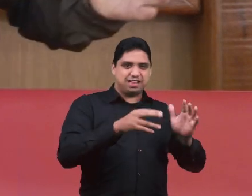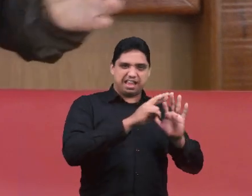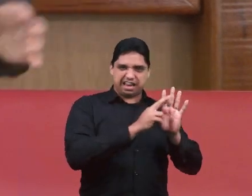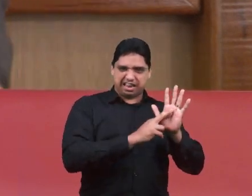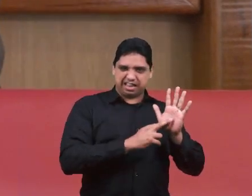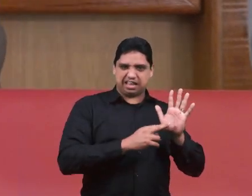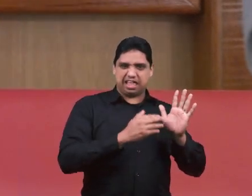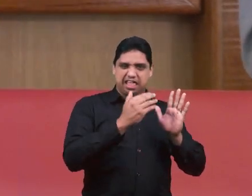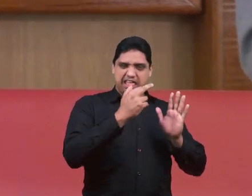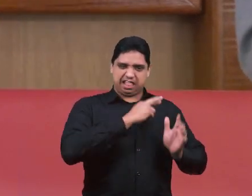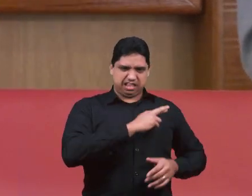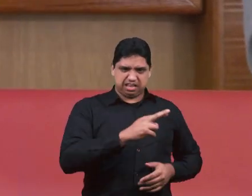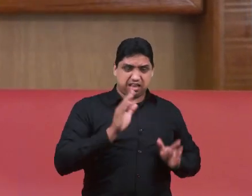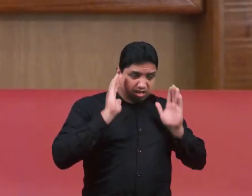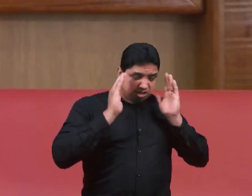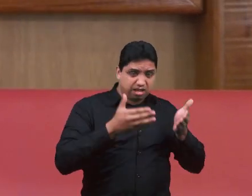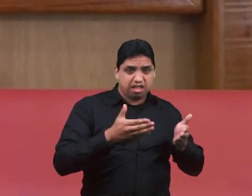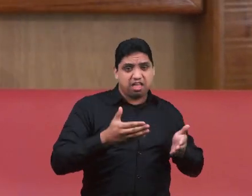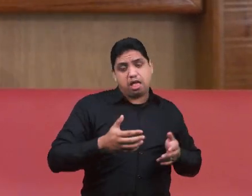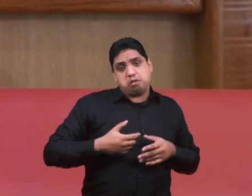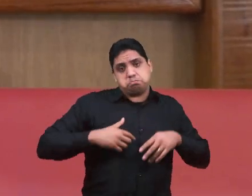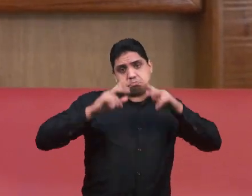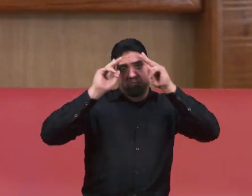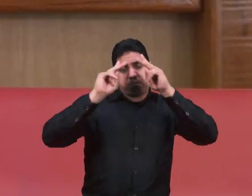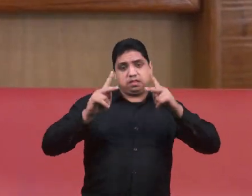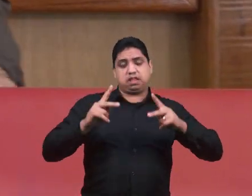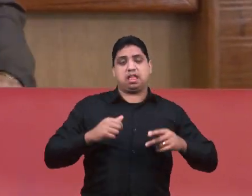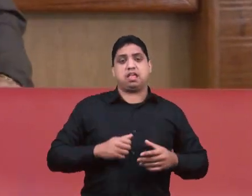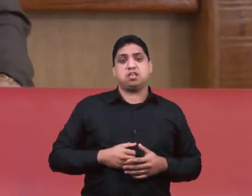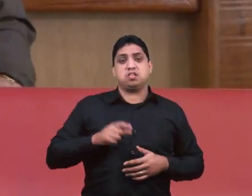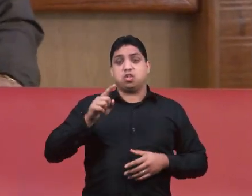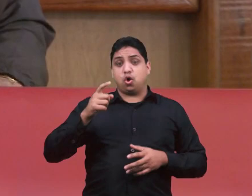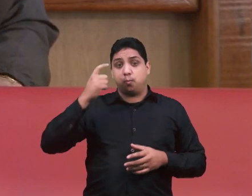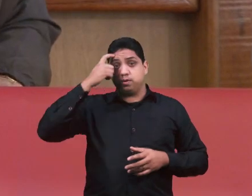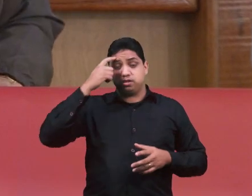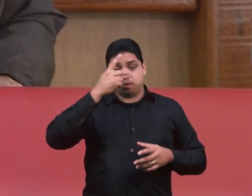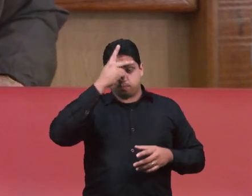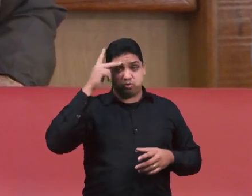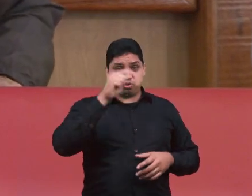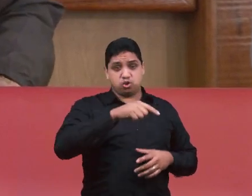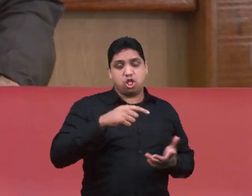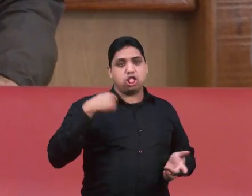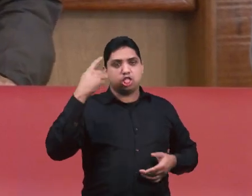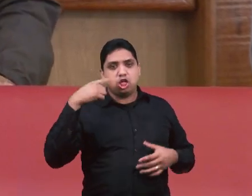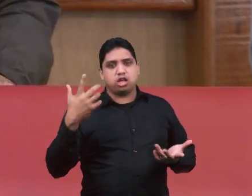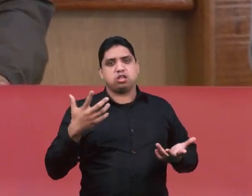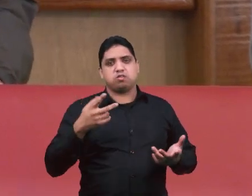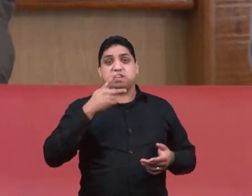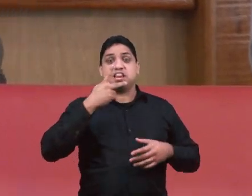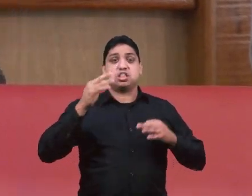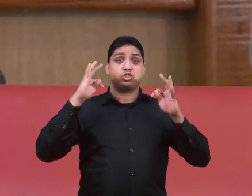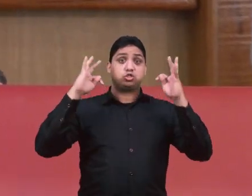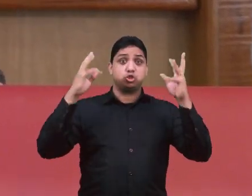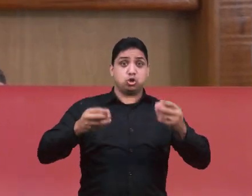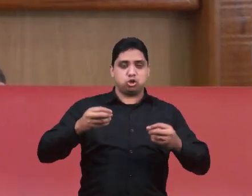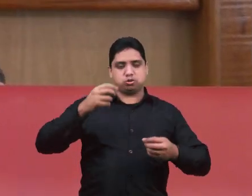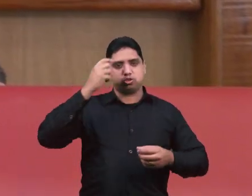la tête d'un fou. Quand on dit la tête d'un fou, je ne dis pas que toutes les personnes sont folles,